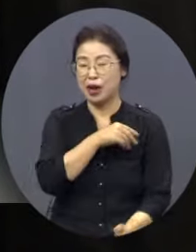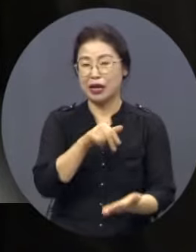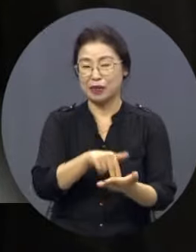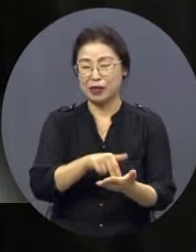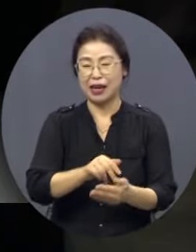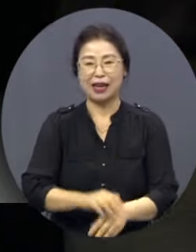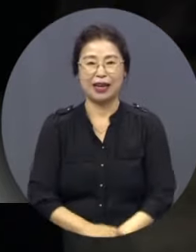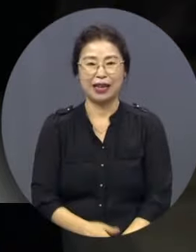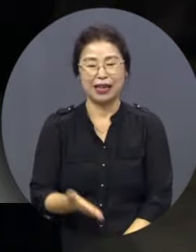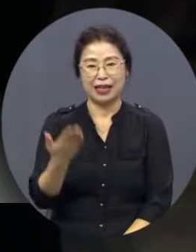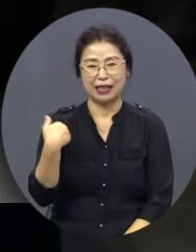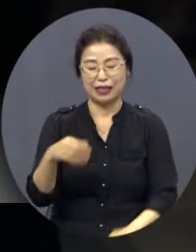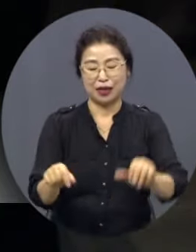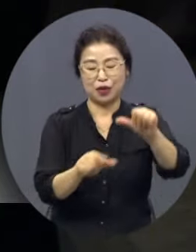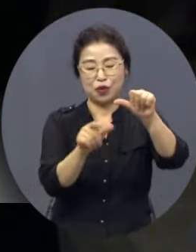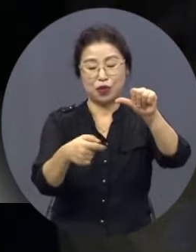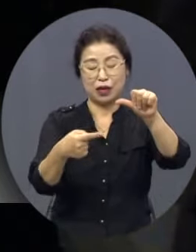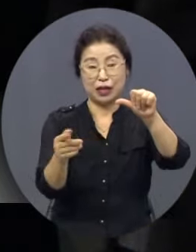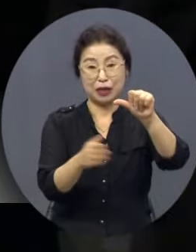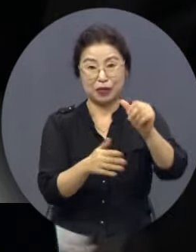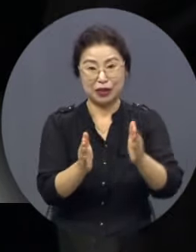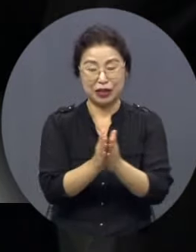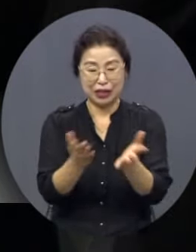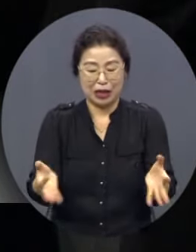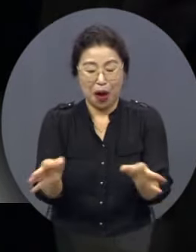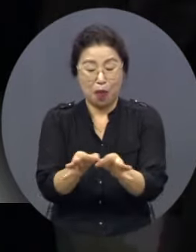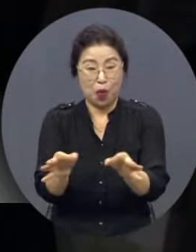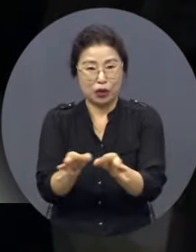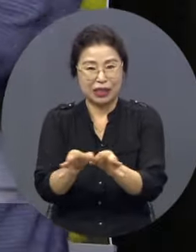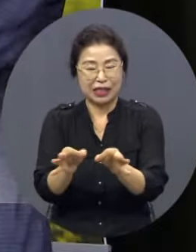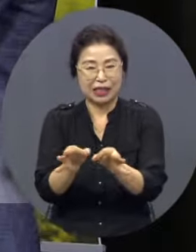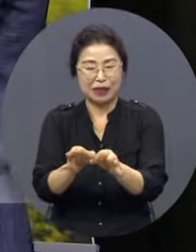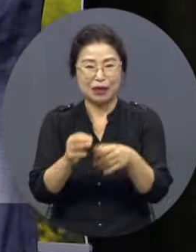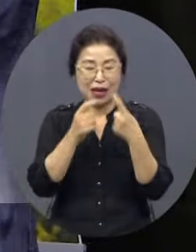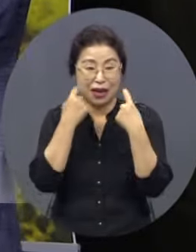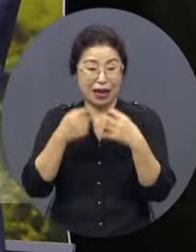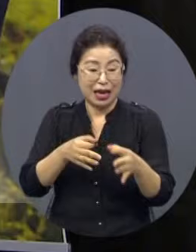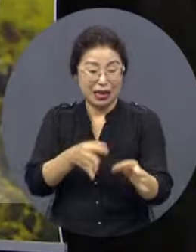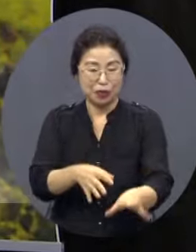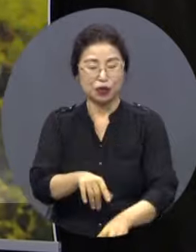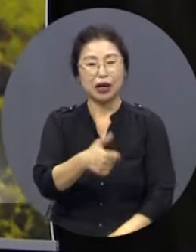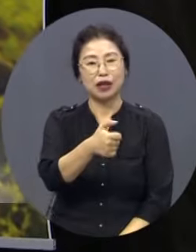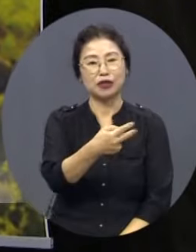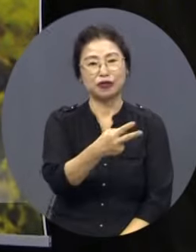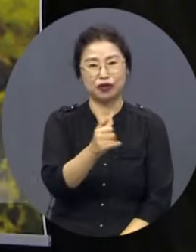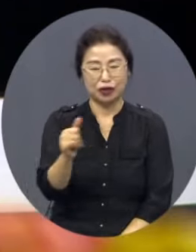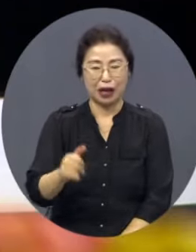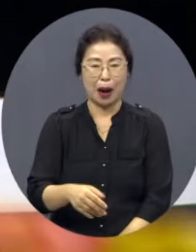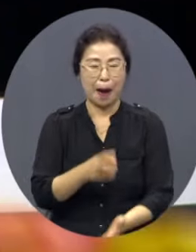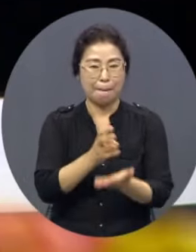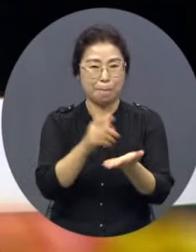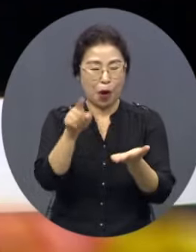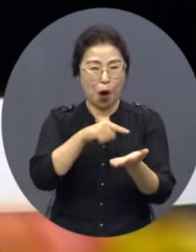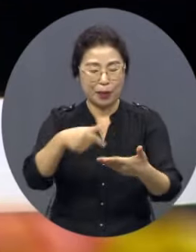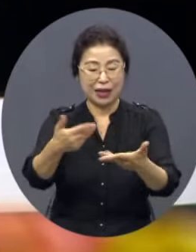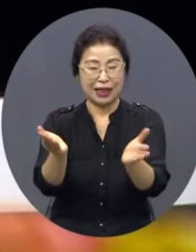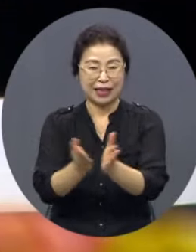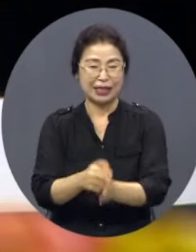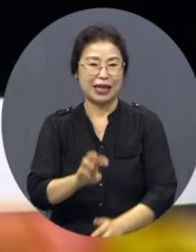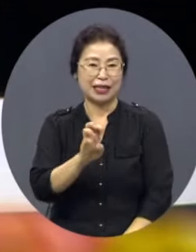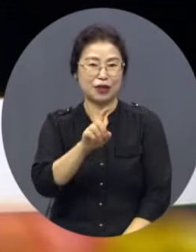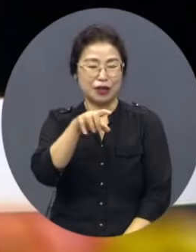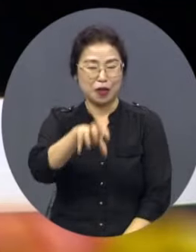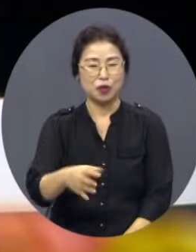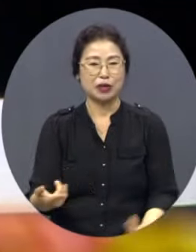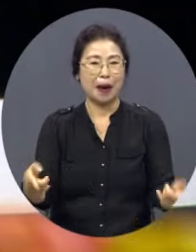제주사회복지공동모금회에 따르면 지난 5월 1일부터 시작된 모금에 개인 기부자 52명과 법인과 단체